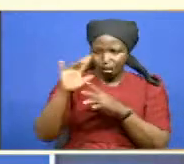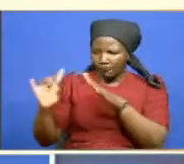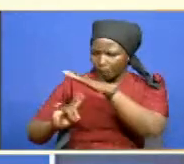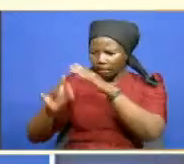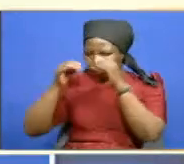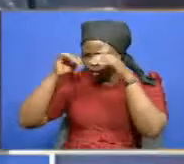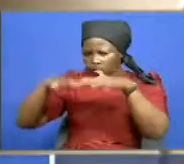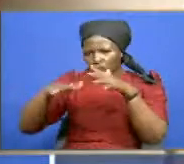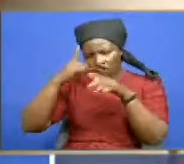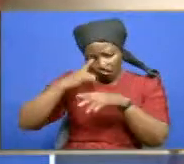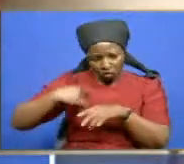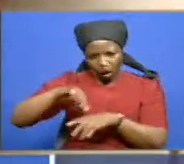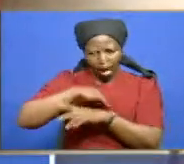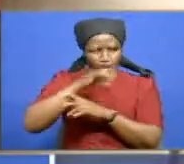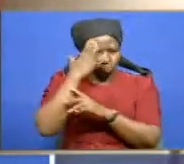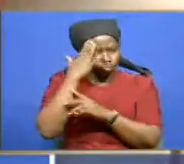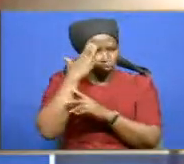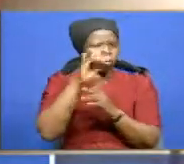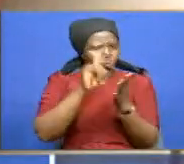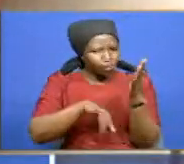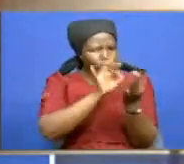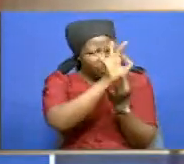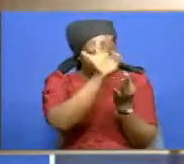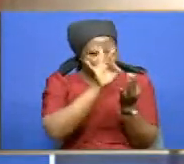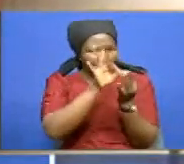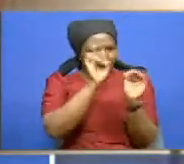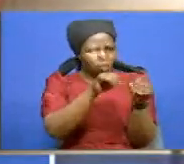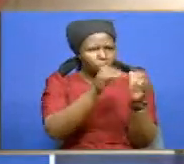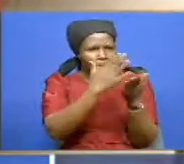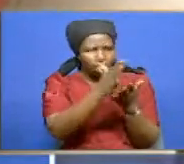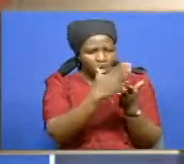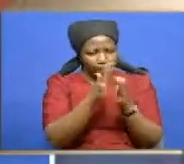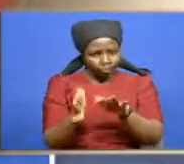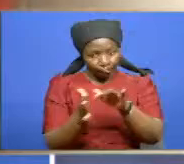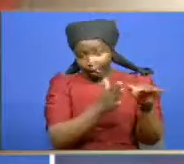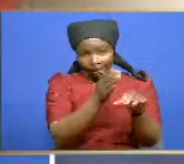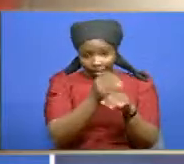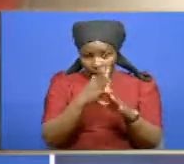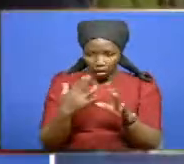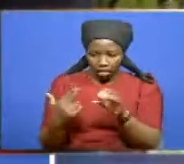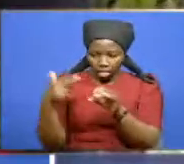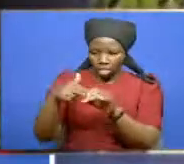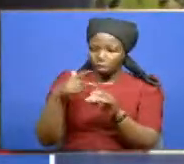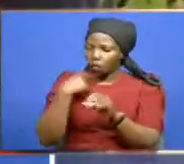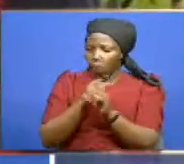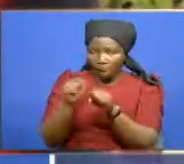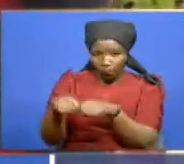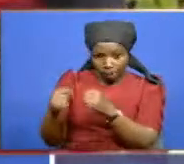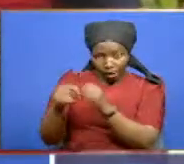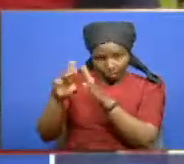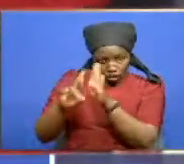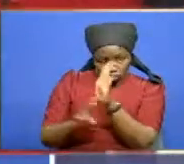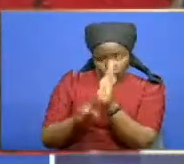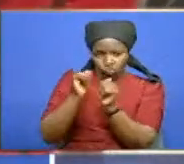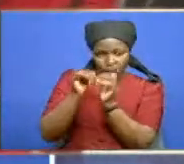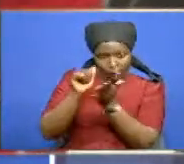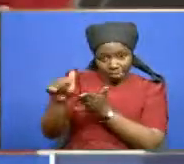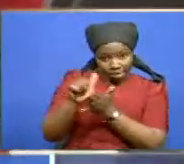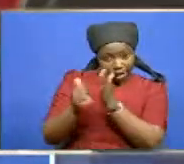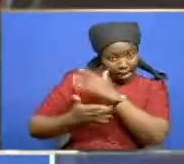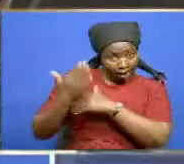exactly can be leased. Wakati huo huo, wadau wa sekta ya petroli ambao watakiuka kanuni za sekta hiyo zilizochapishwa mwaka